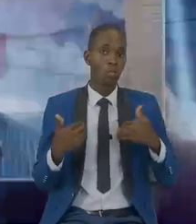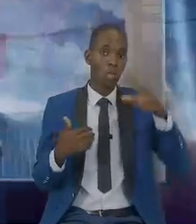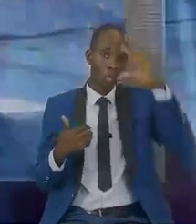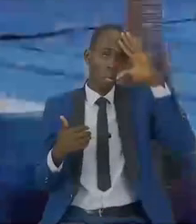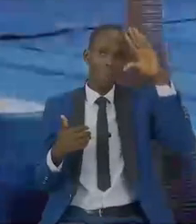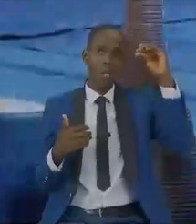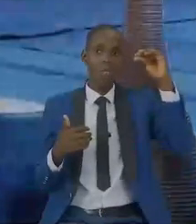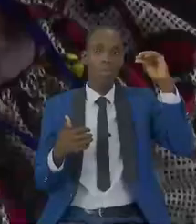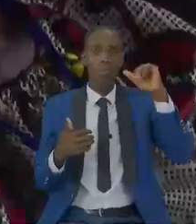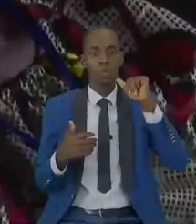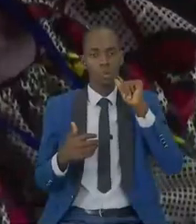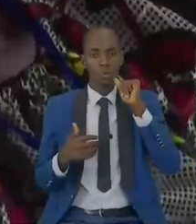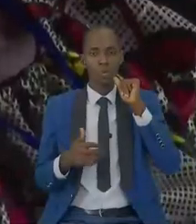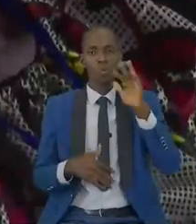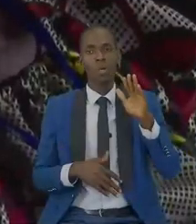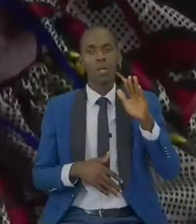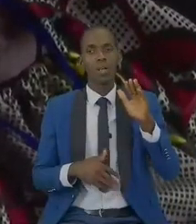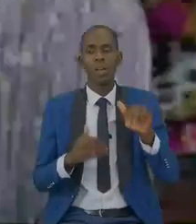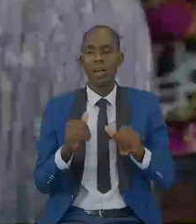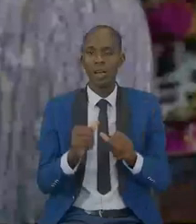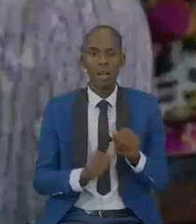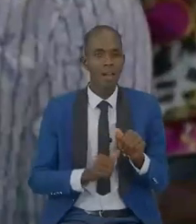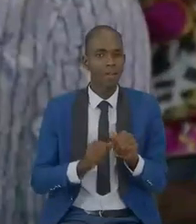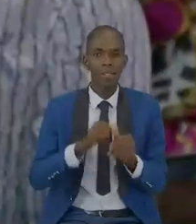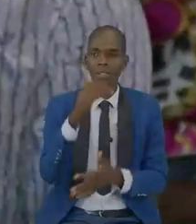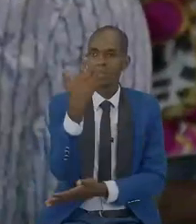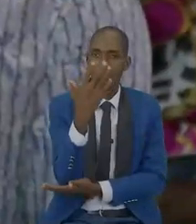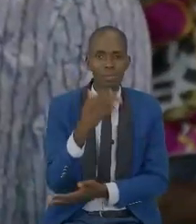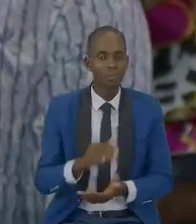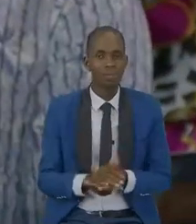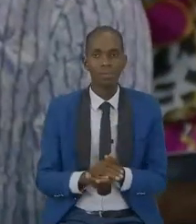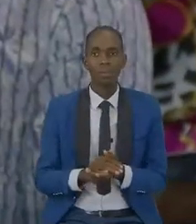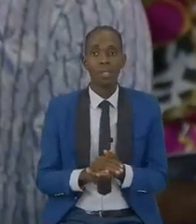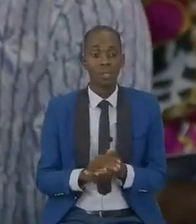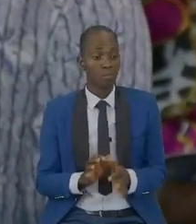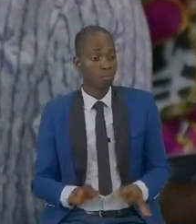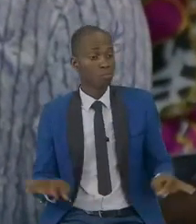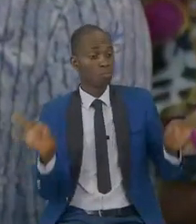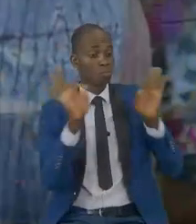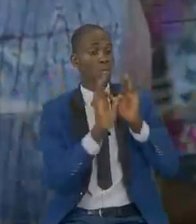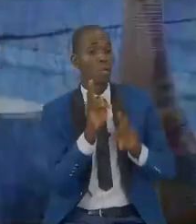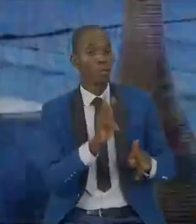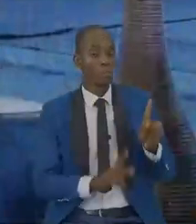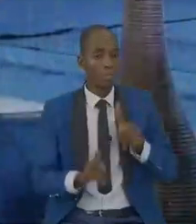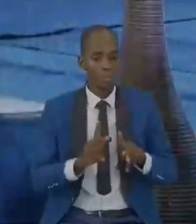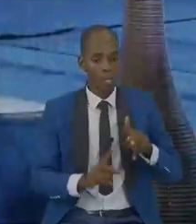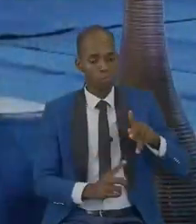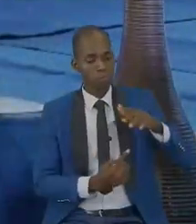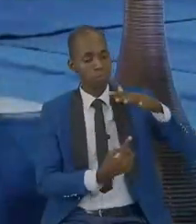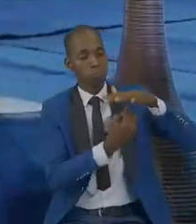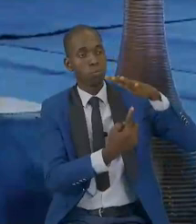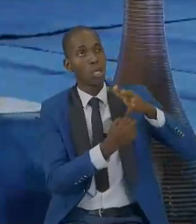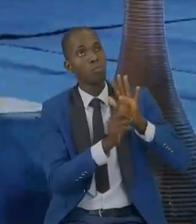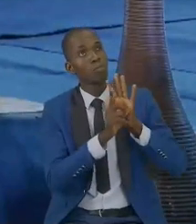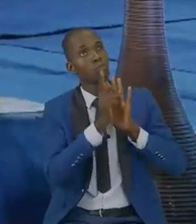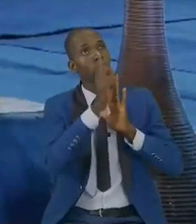arbre, vieil arbre élancé, un homme, une femme, un jeune, un